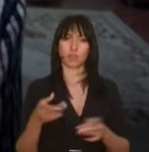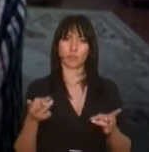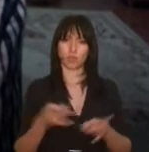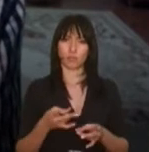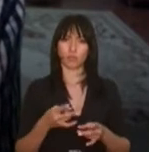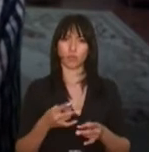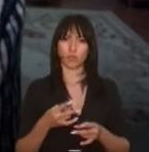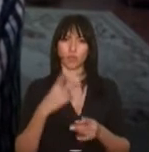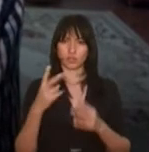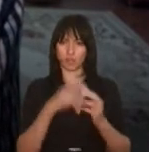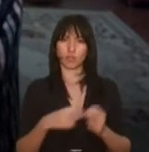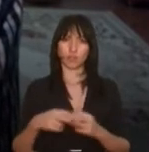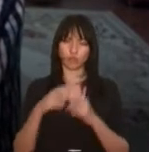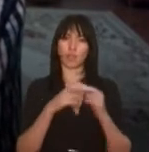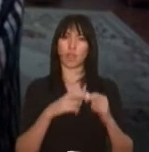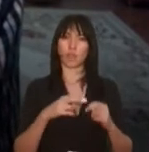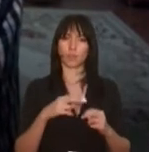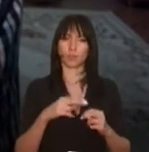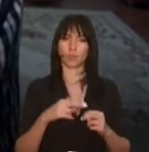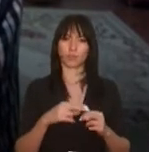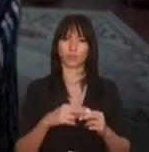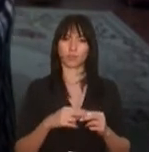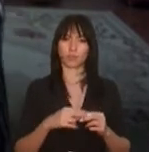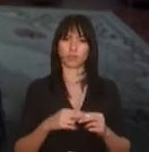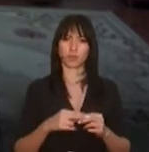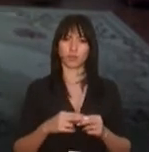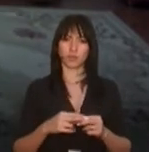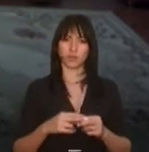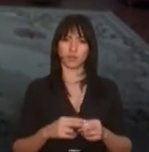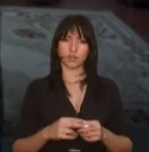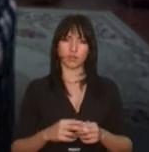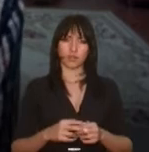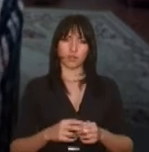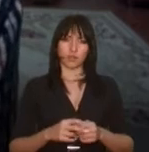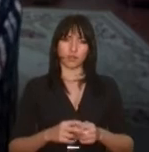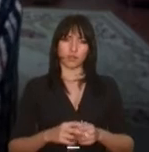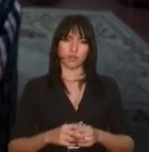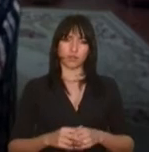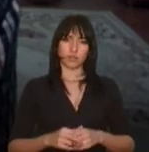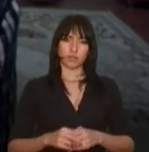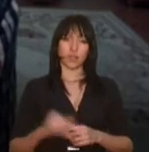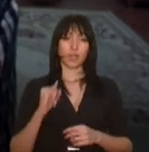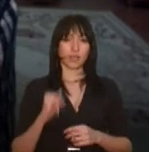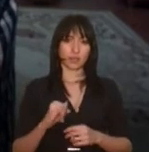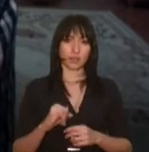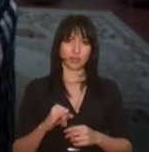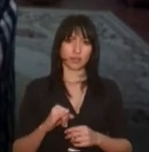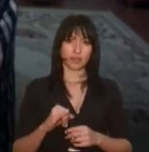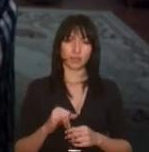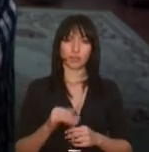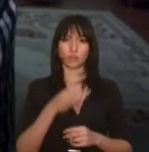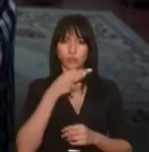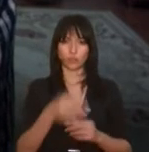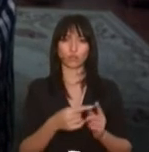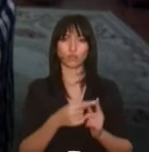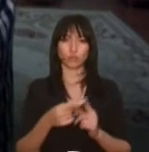до 14-річного віку. Тоді педіатрія входила до 14-річного віку. І чітко було розписано, хто,